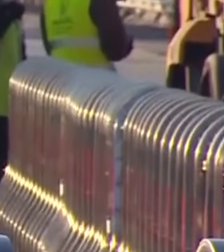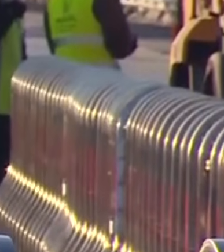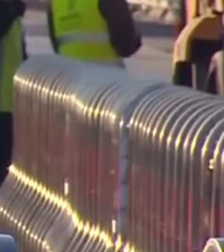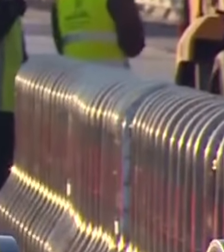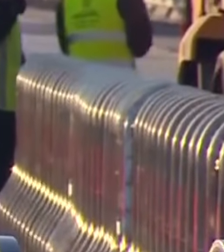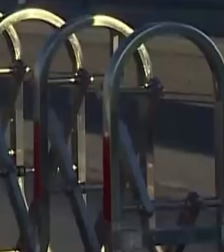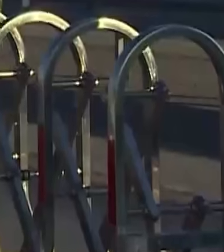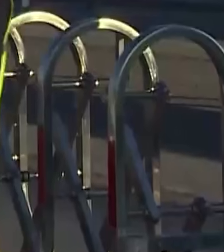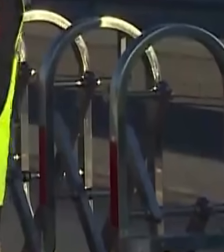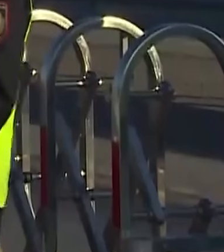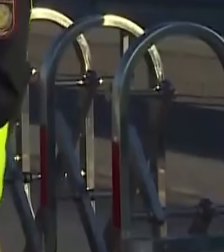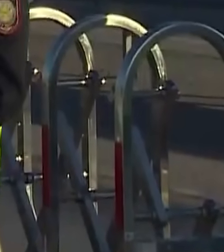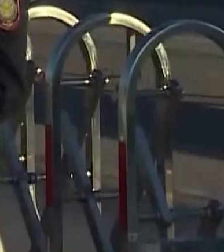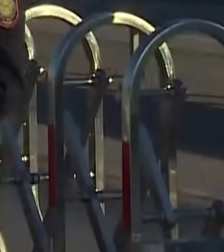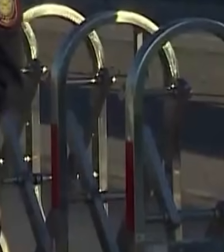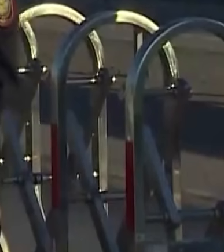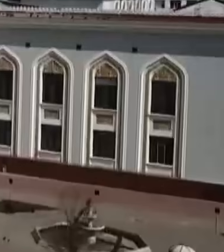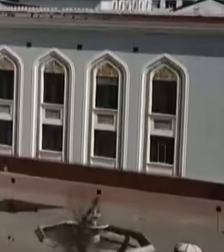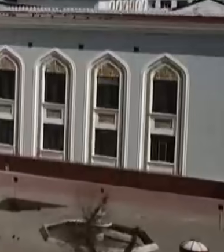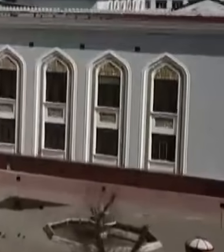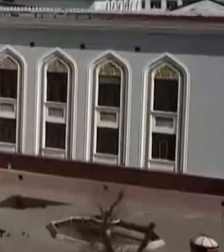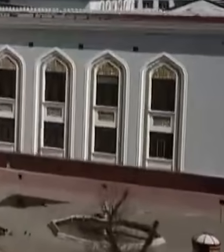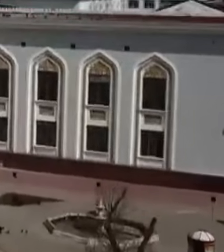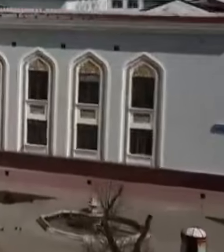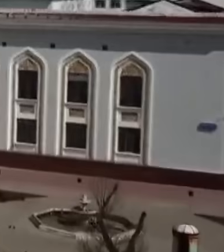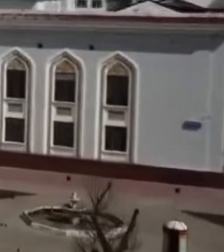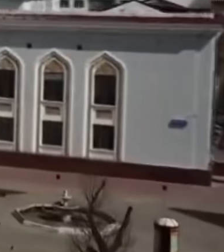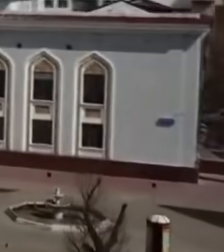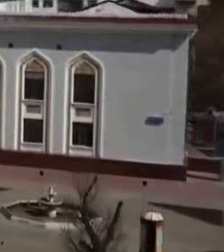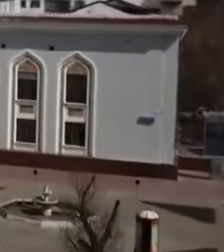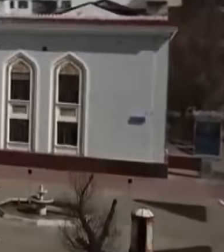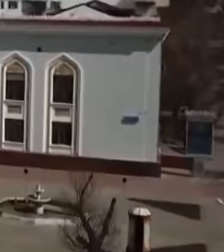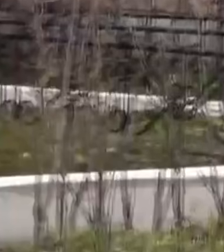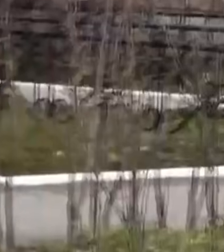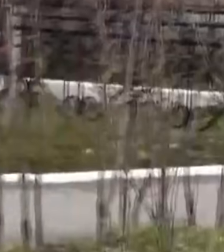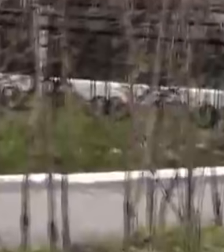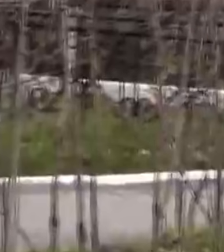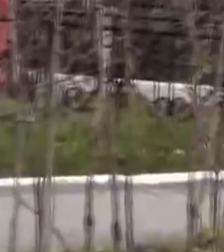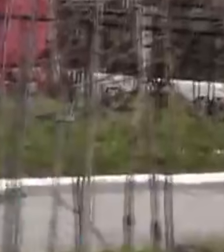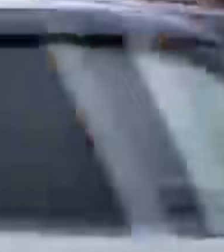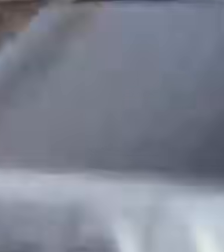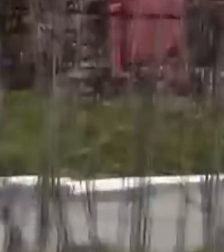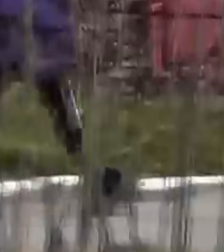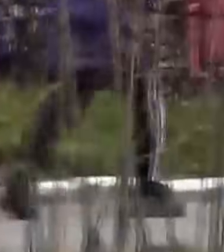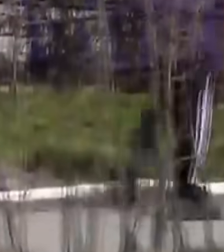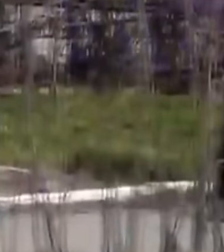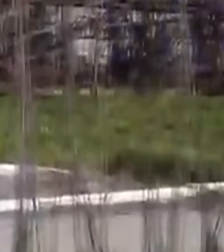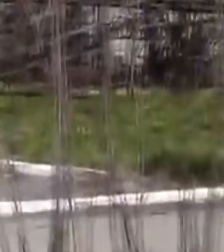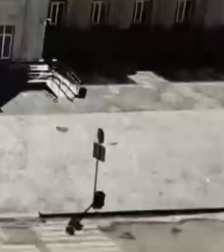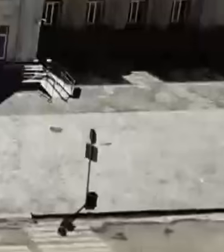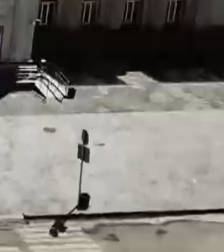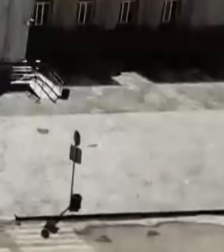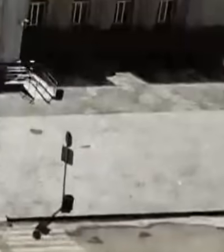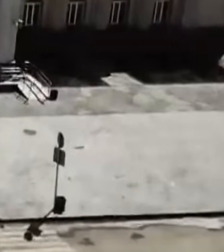Төтенше жағдайдың ұзартылуына орай 42500 теңге көлеміндегі көмек мамыр айында да беріледі. Ол үшін қайта